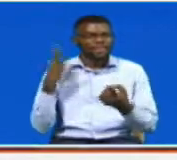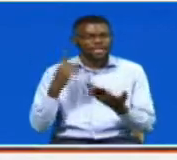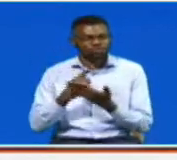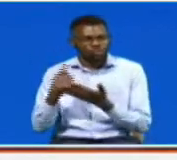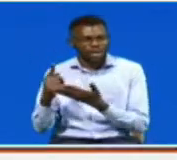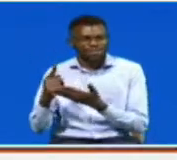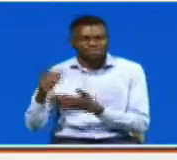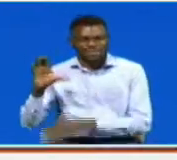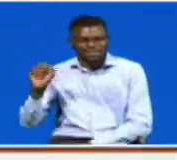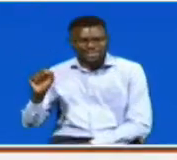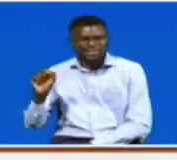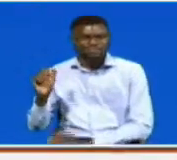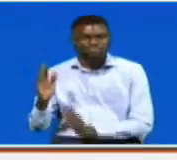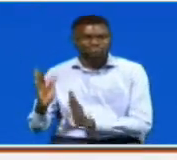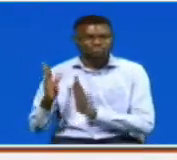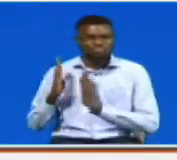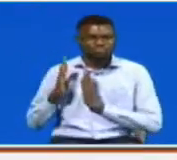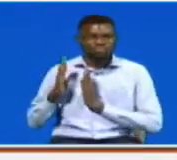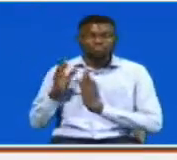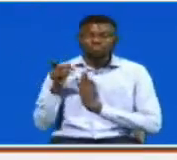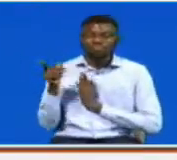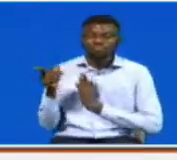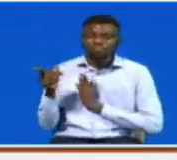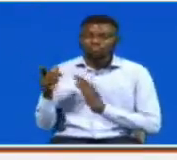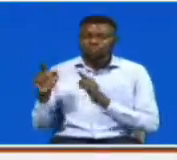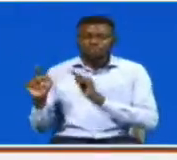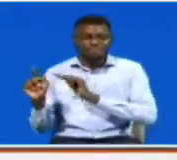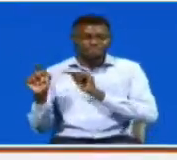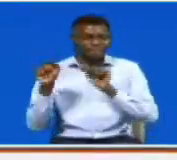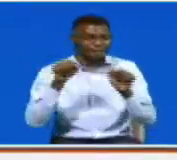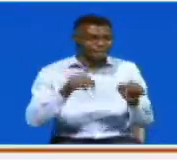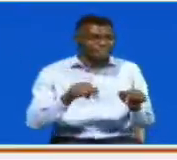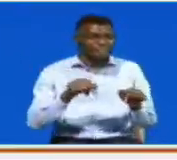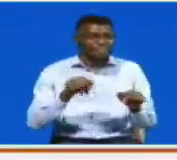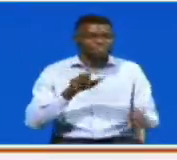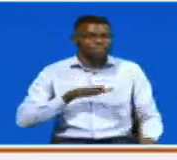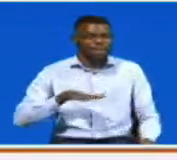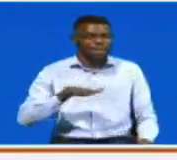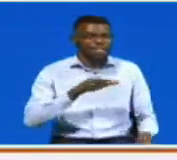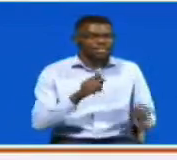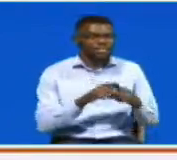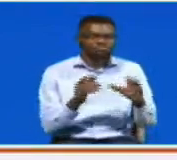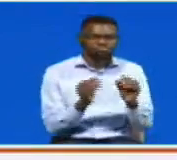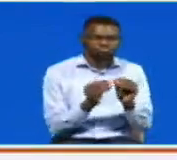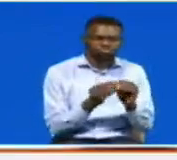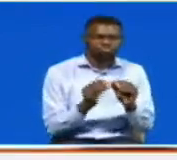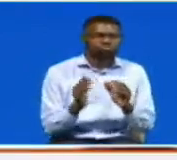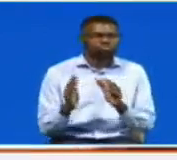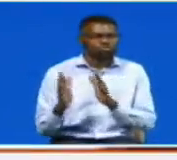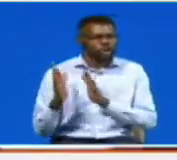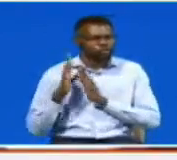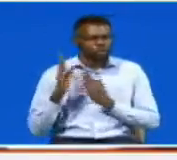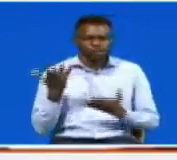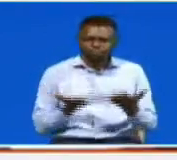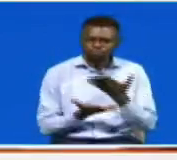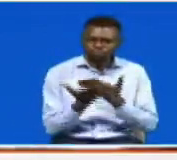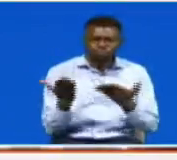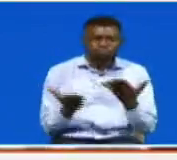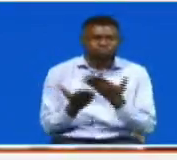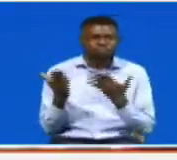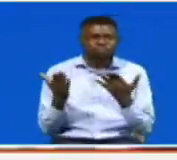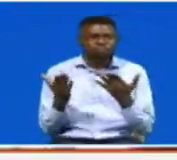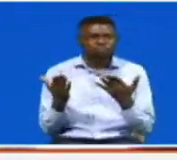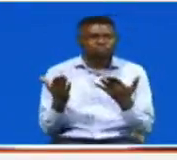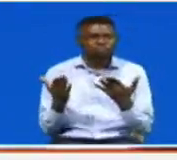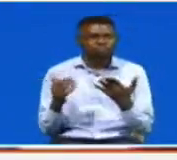waziri wa usalama wa ndani Kindiki Kithure kuzuru kaunti hii na kufanya mikutano ya usalama. Profesa Kindiki